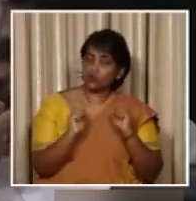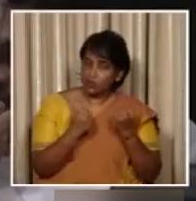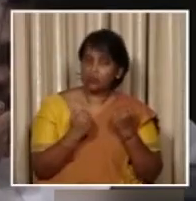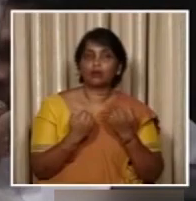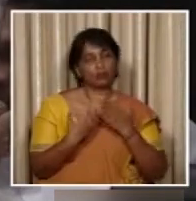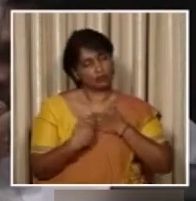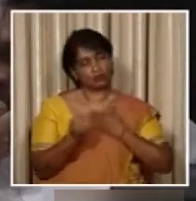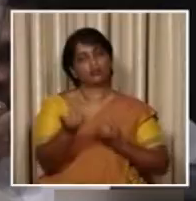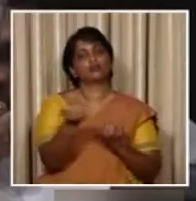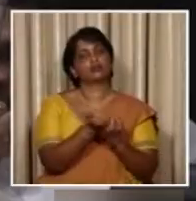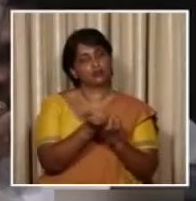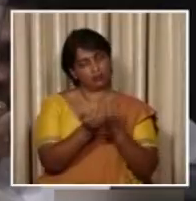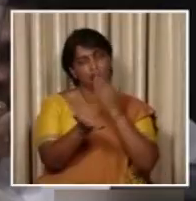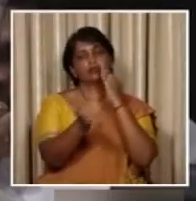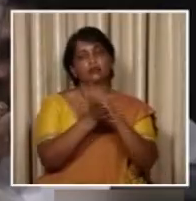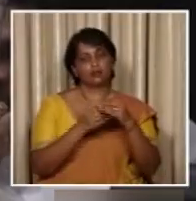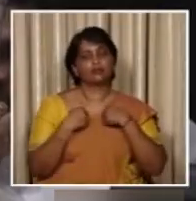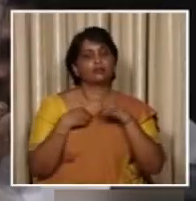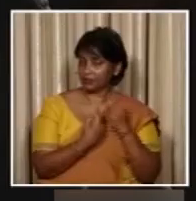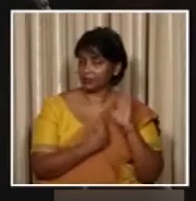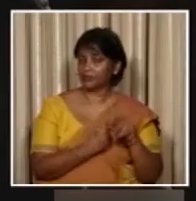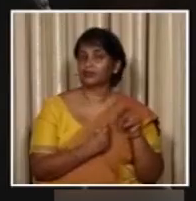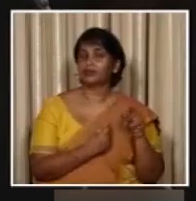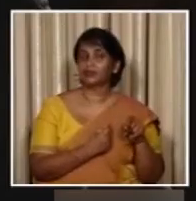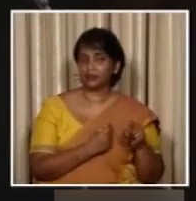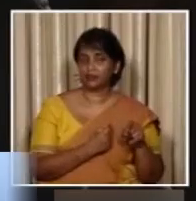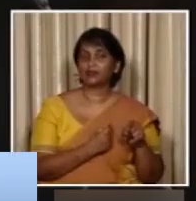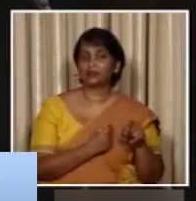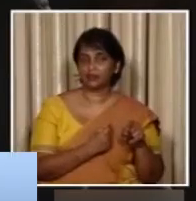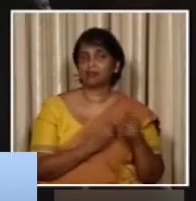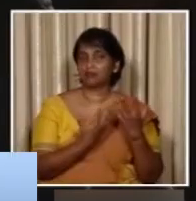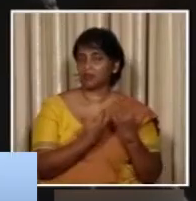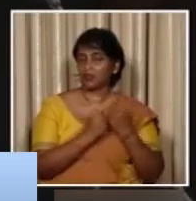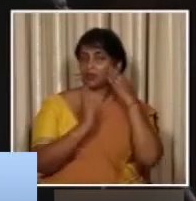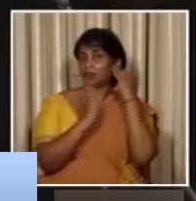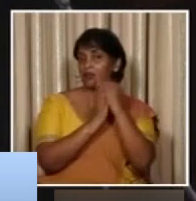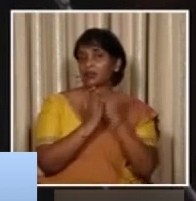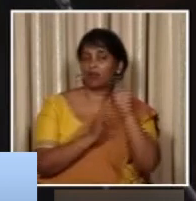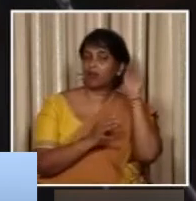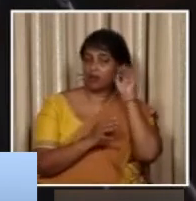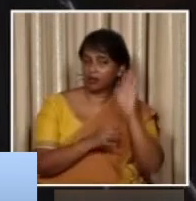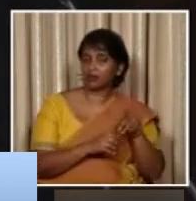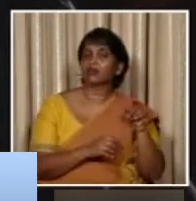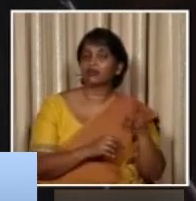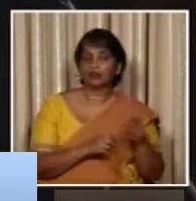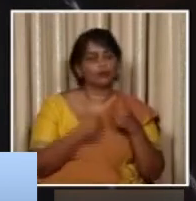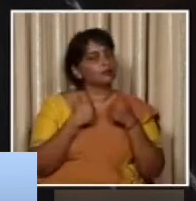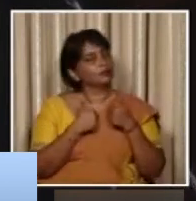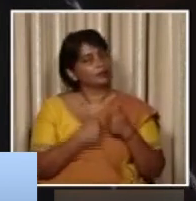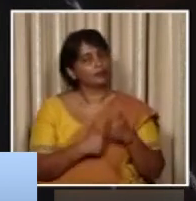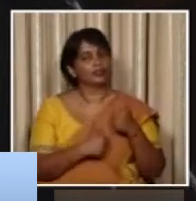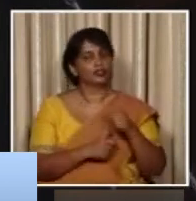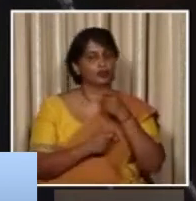මගේ සහයෝගය තියෙනවායි කියලා මම මේ අවස්ථාවේදී සඳහන් කරනවා විමර්ශනයකින් ලැබෙන කරුණු වලට අහුන්කම් දීලා සාධාරණ